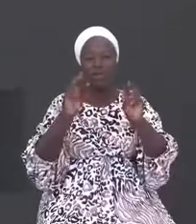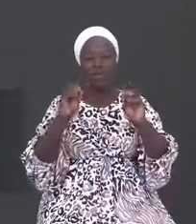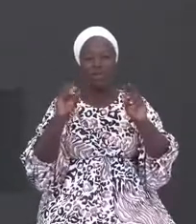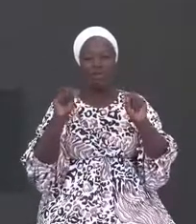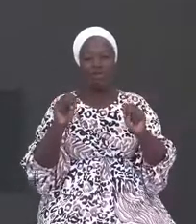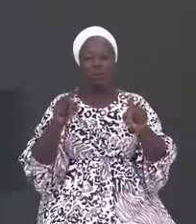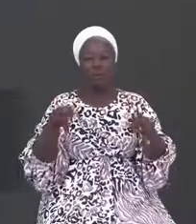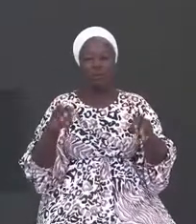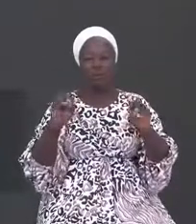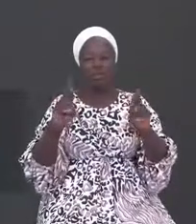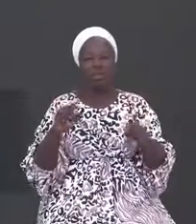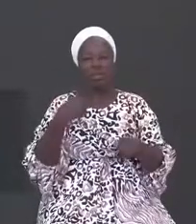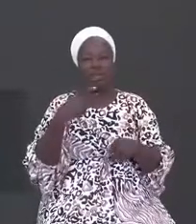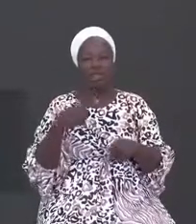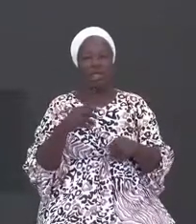ceux-ci?